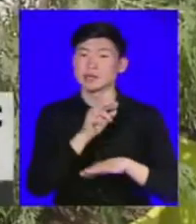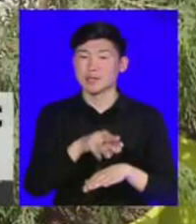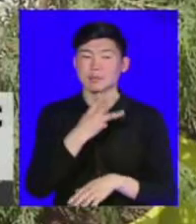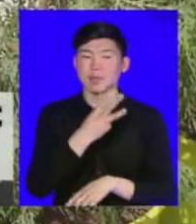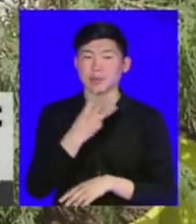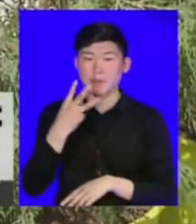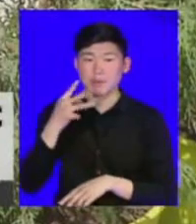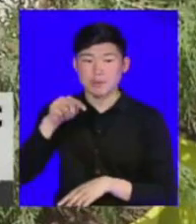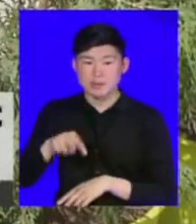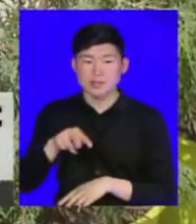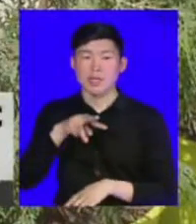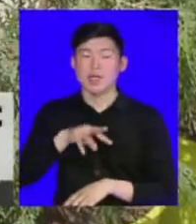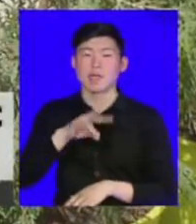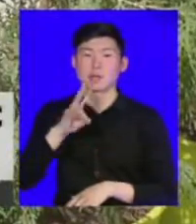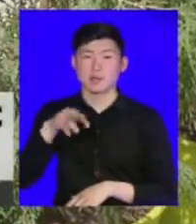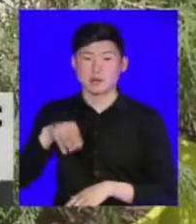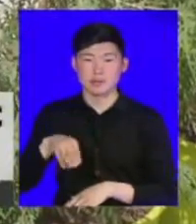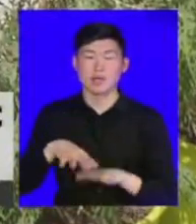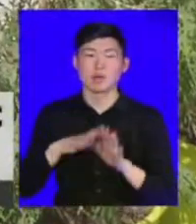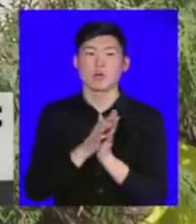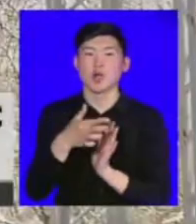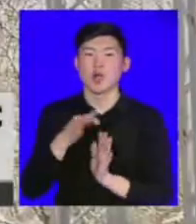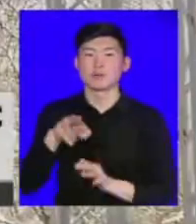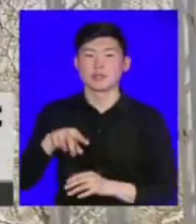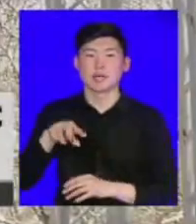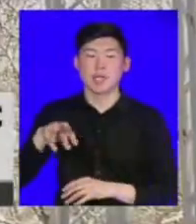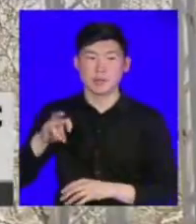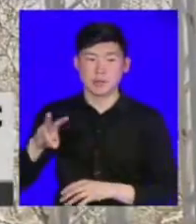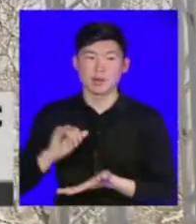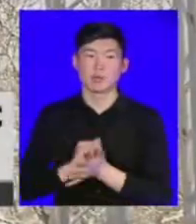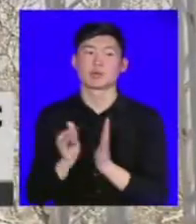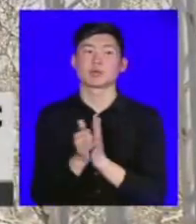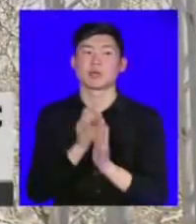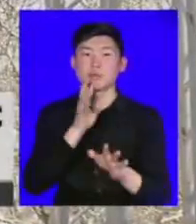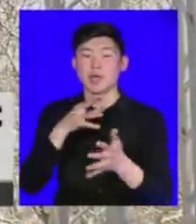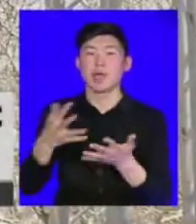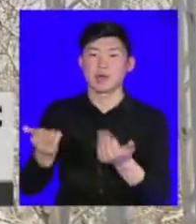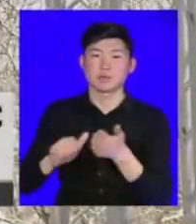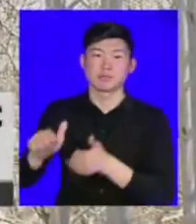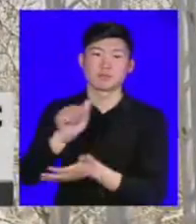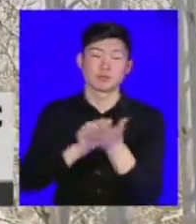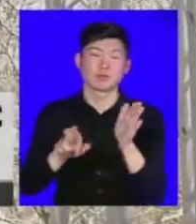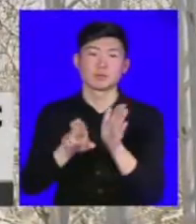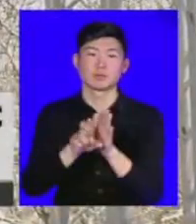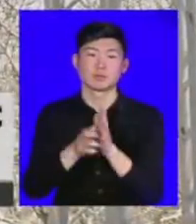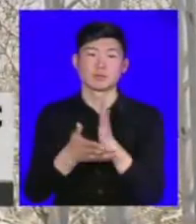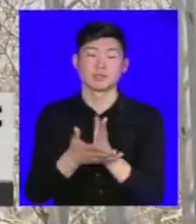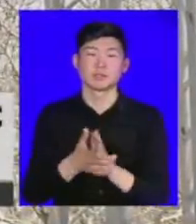www.met.gov.mn цахим хуудаснаас мэдээлэл авах боломжтой юм аа.